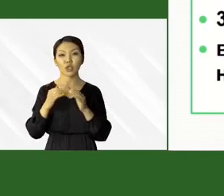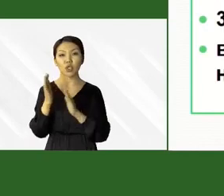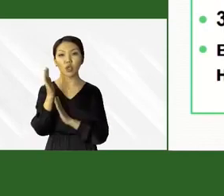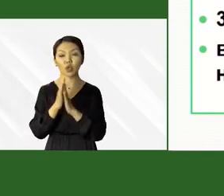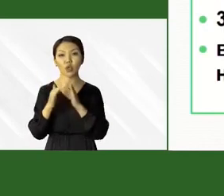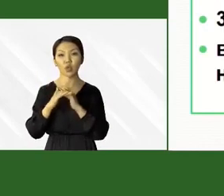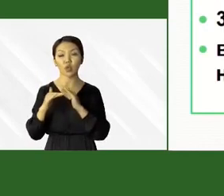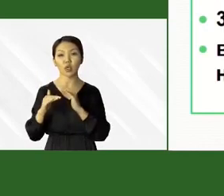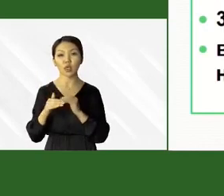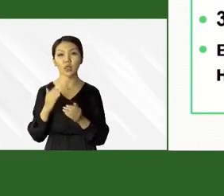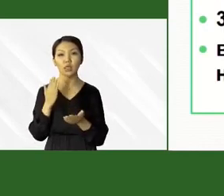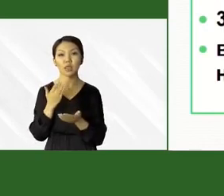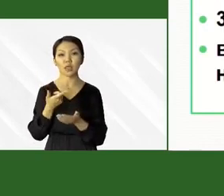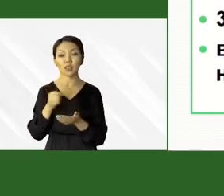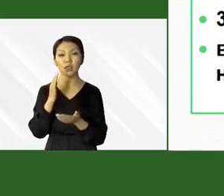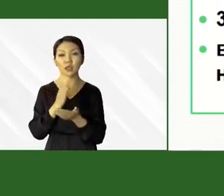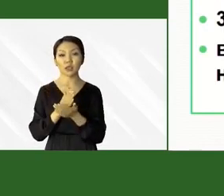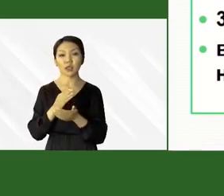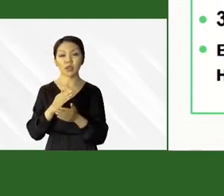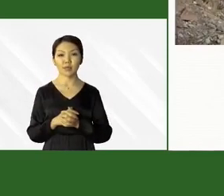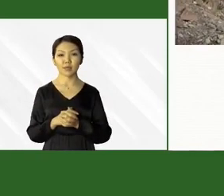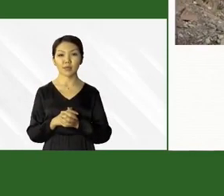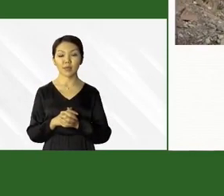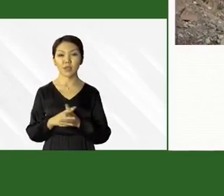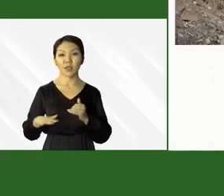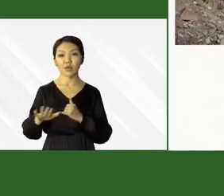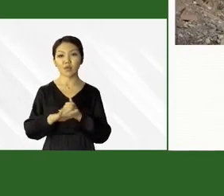рощи арчевых и елово-пихтовых лесов.